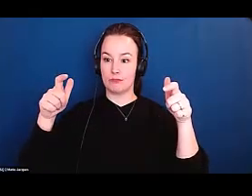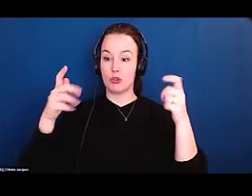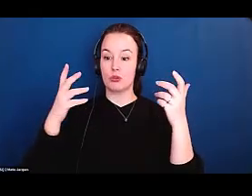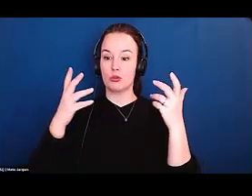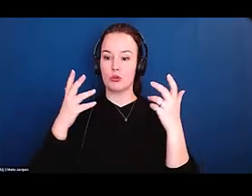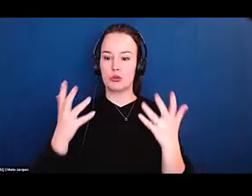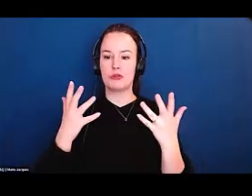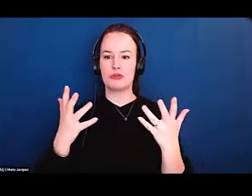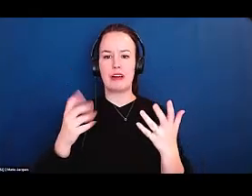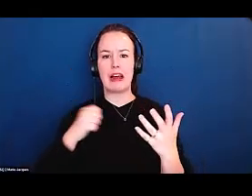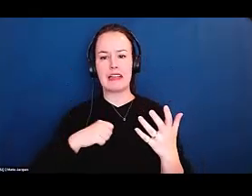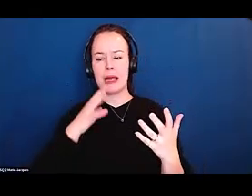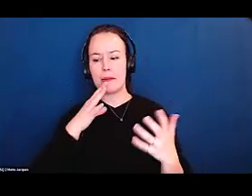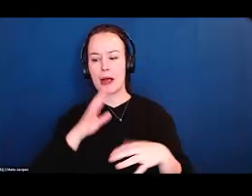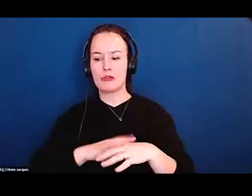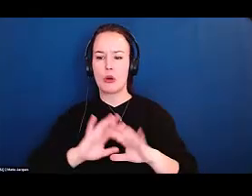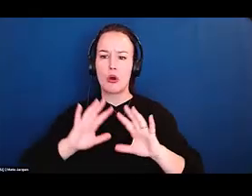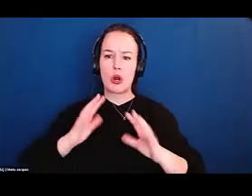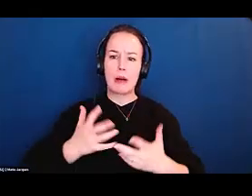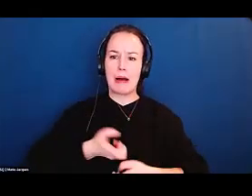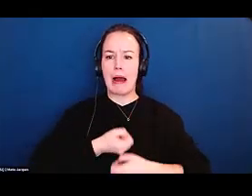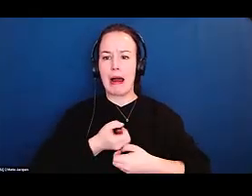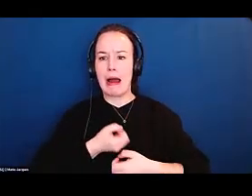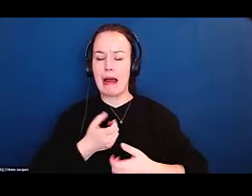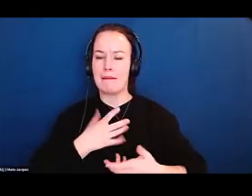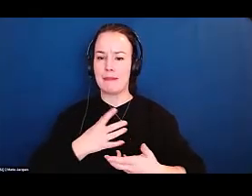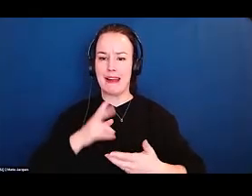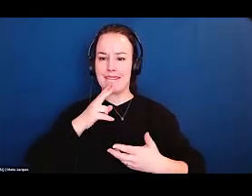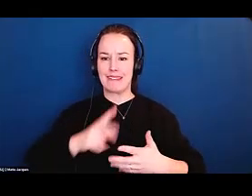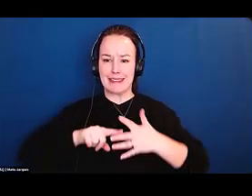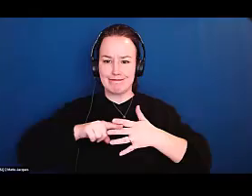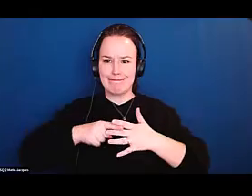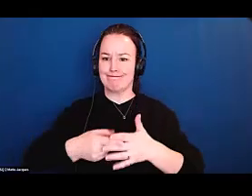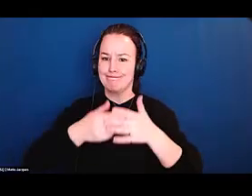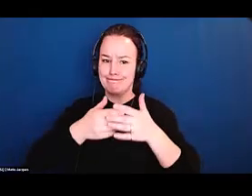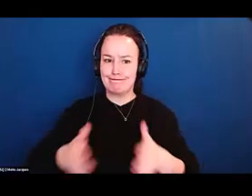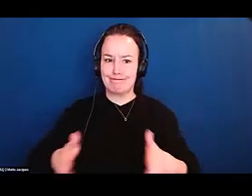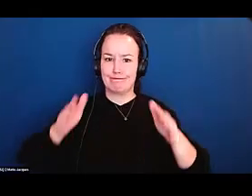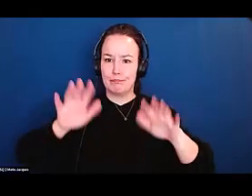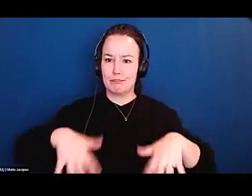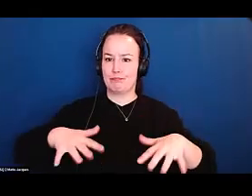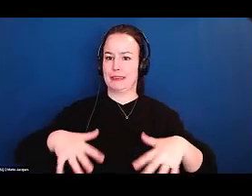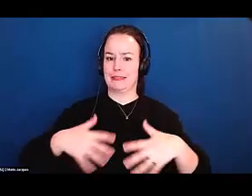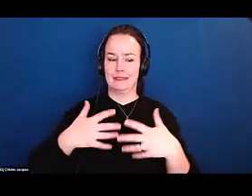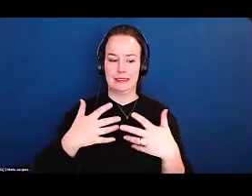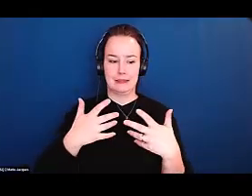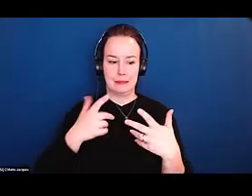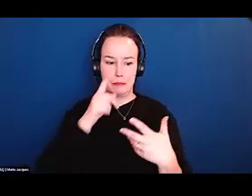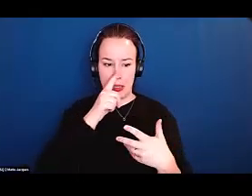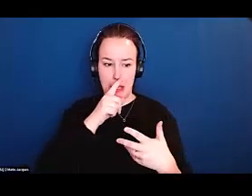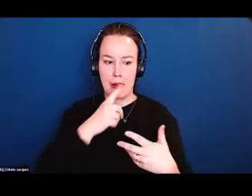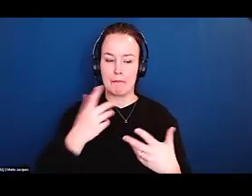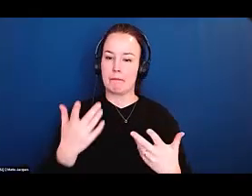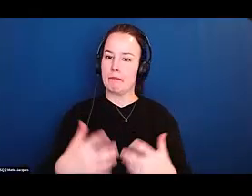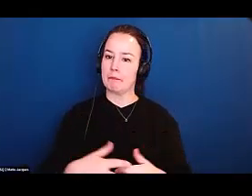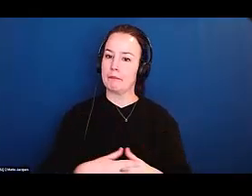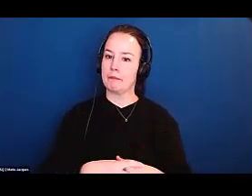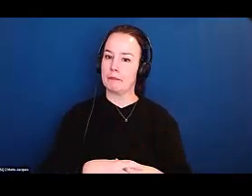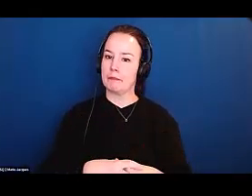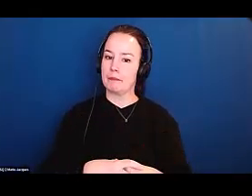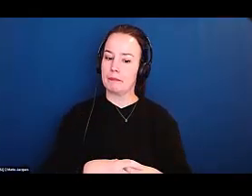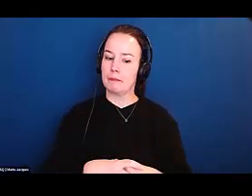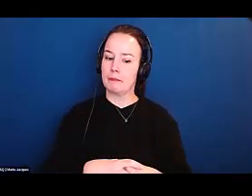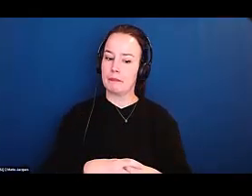Plein de fois, j'essayais de parler, de communiquer, mais je ne pouvais pas briser la glace avec les résidents euh, à la